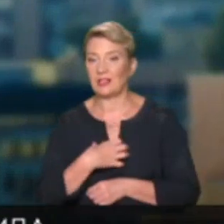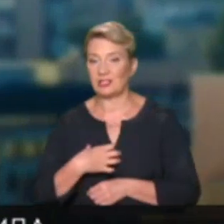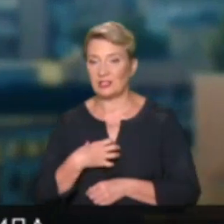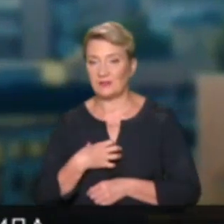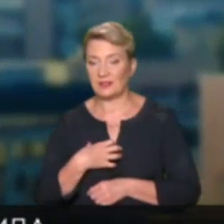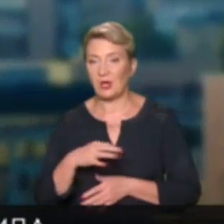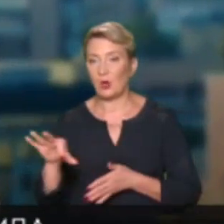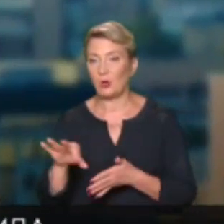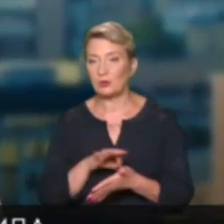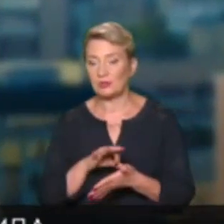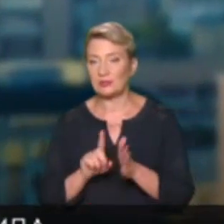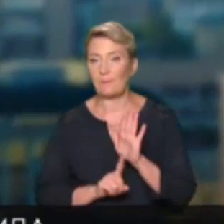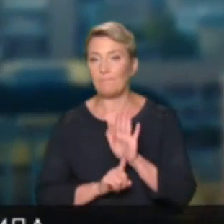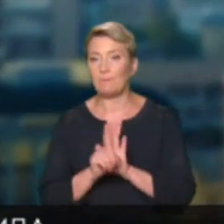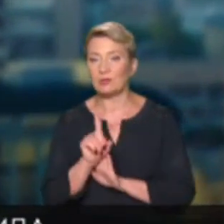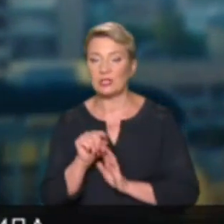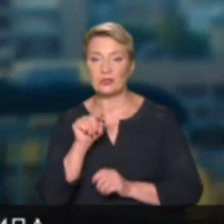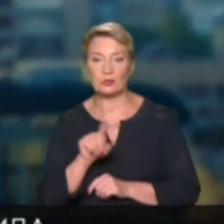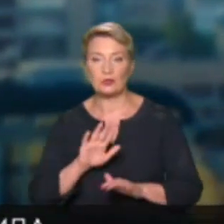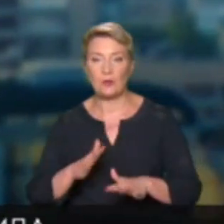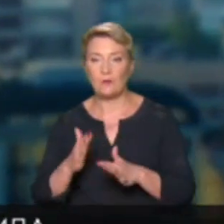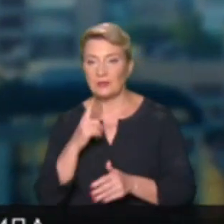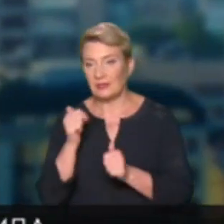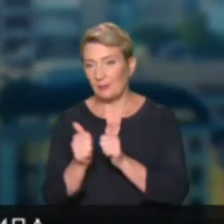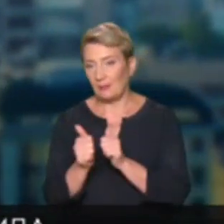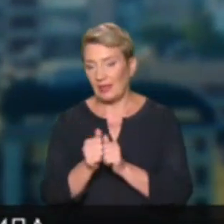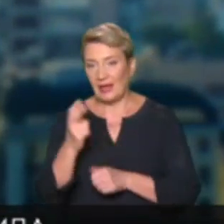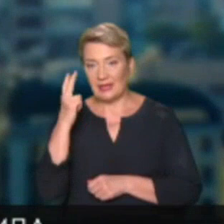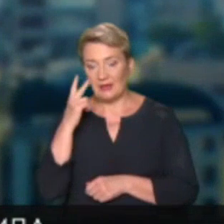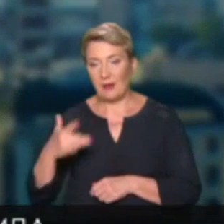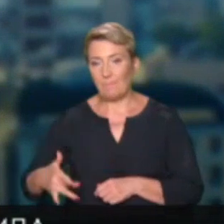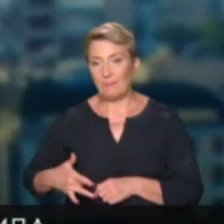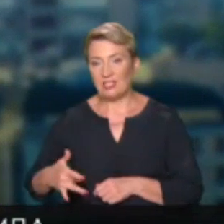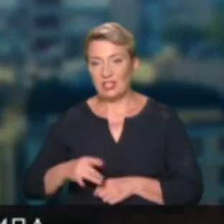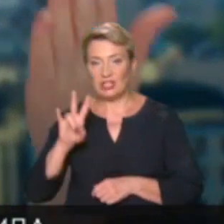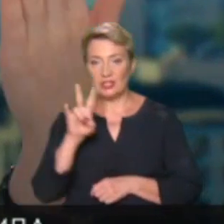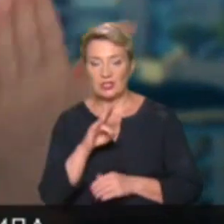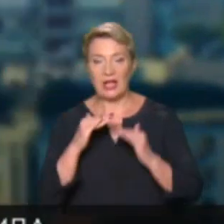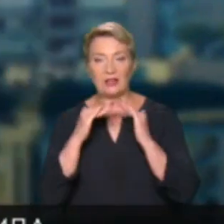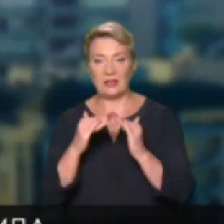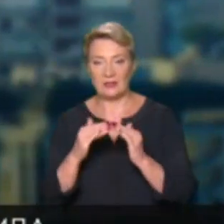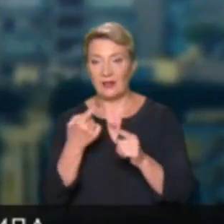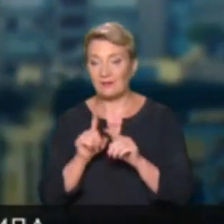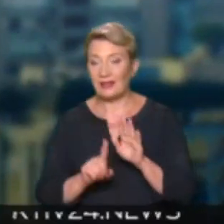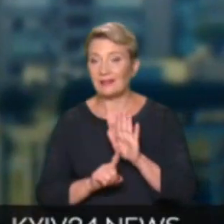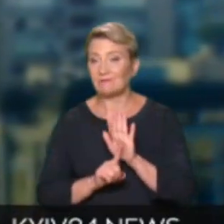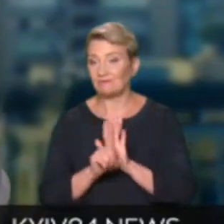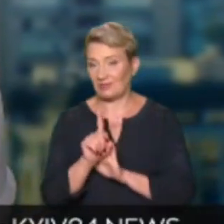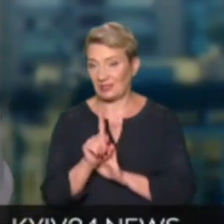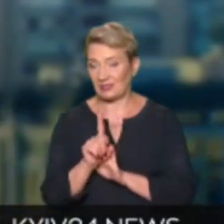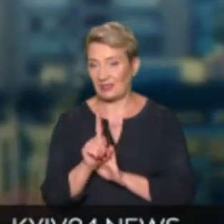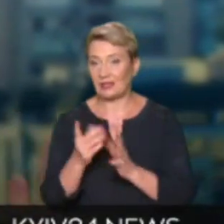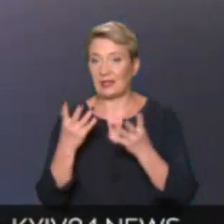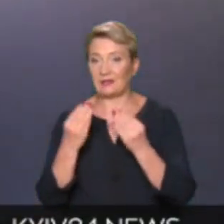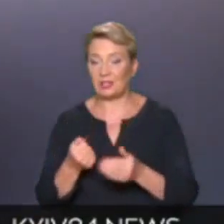І одразу з колес почнемо з того, що відбувається біля Києво-Печерської лаври. Цей день настав. Там зараз натовп. До сьогоднішнього